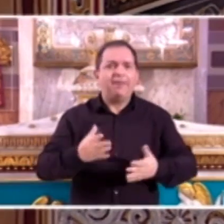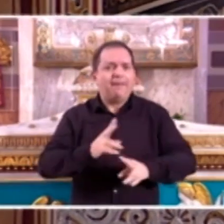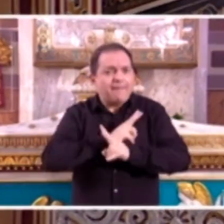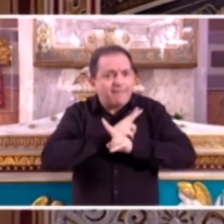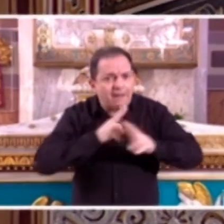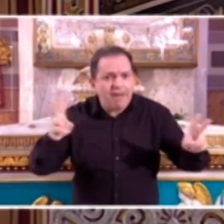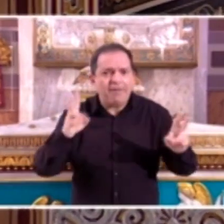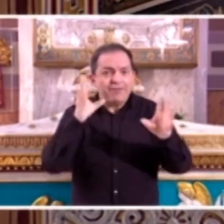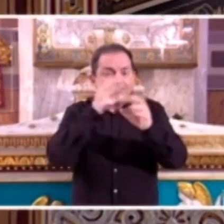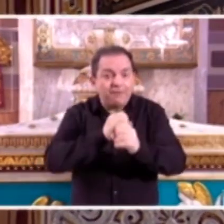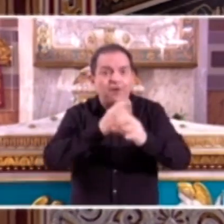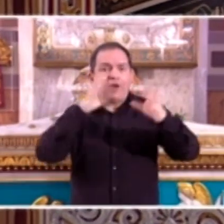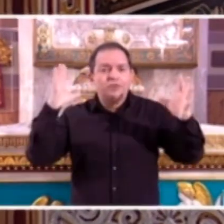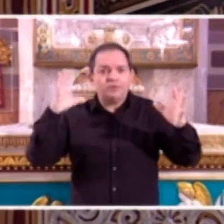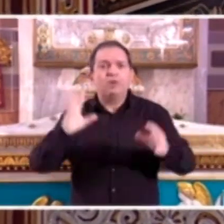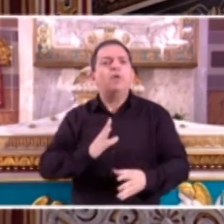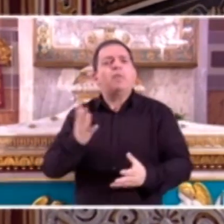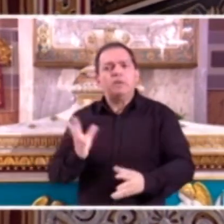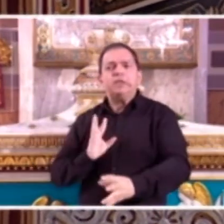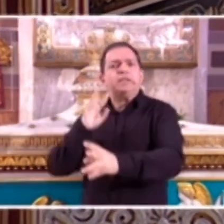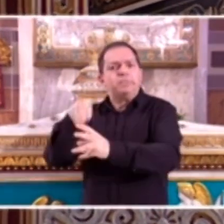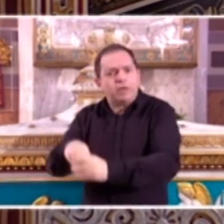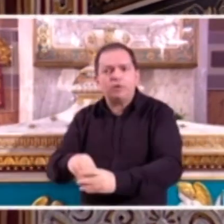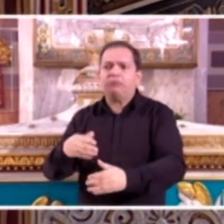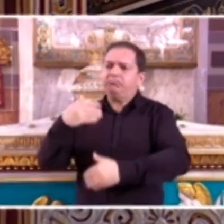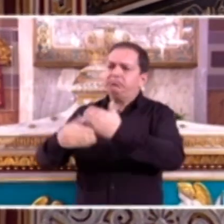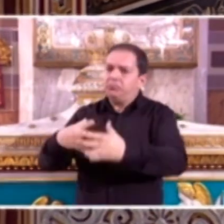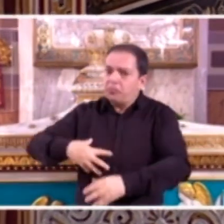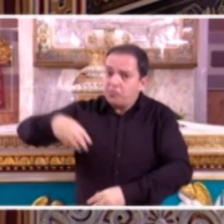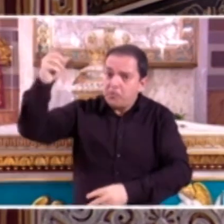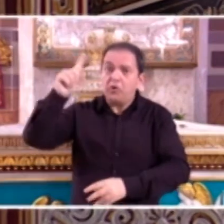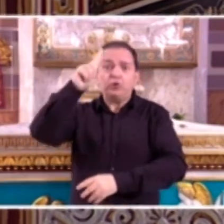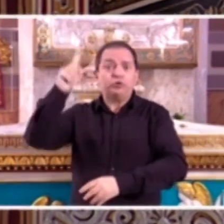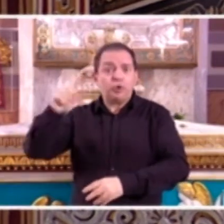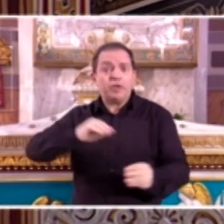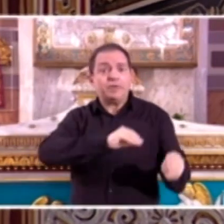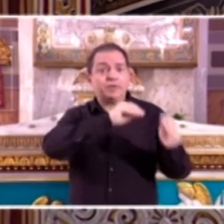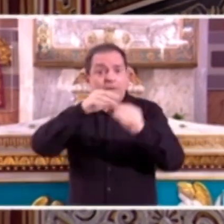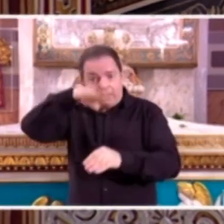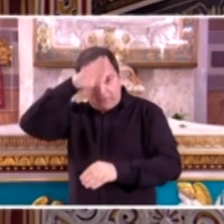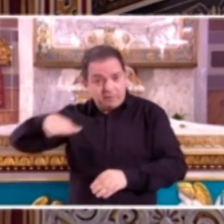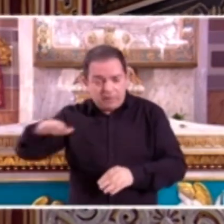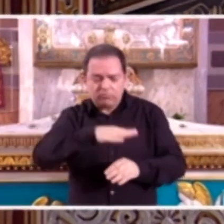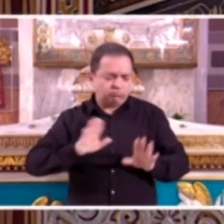επομένως στην μετοχή του στην αιώνιο ζωή και βασιλεία του Θεού, επειδή